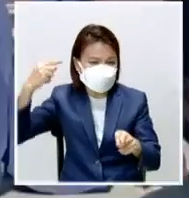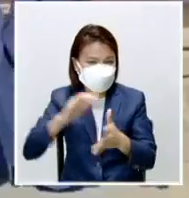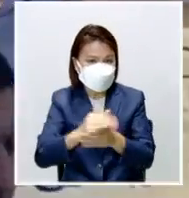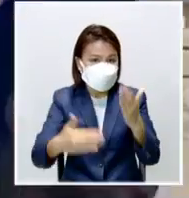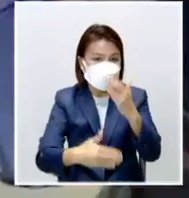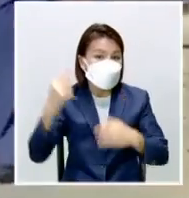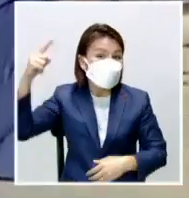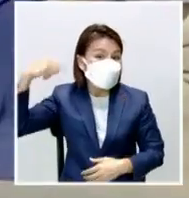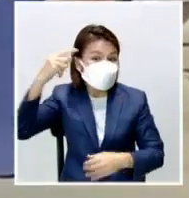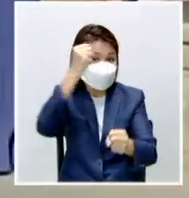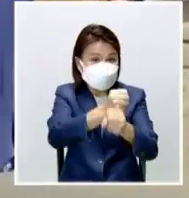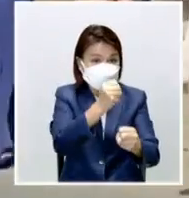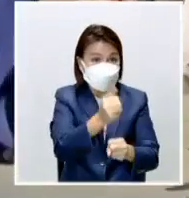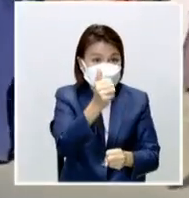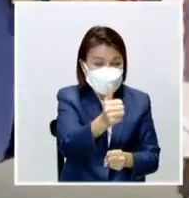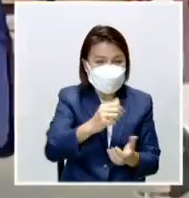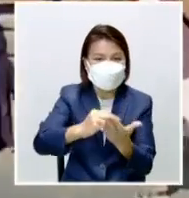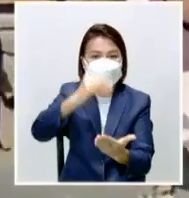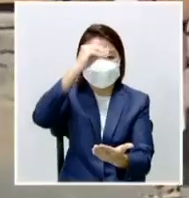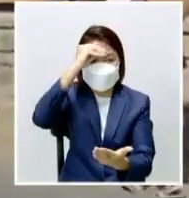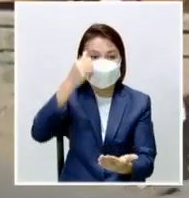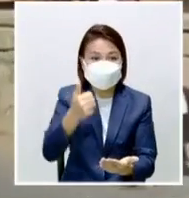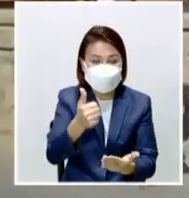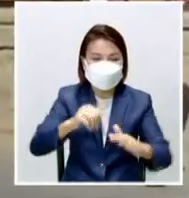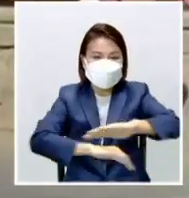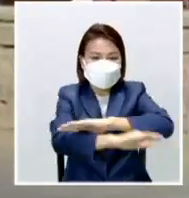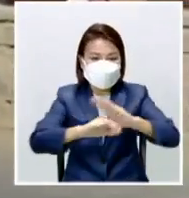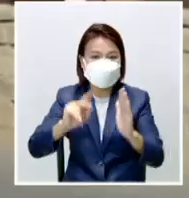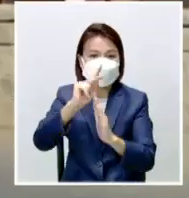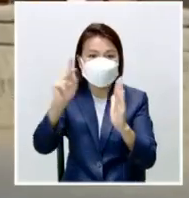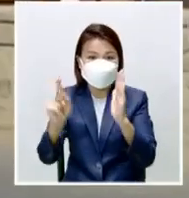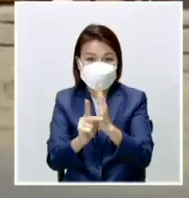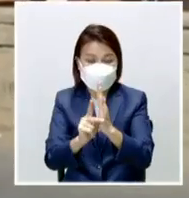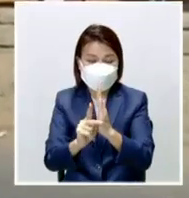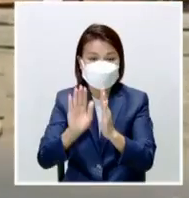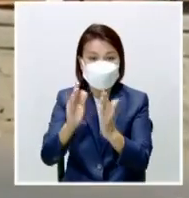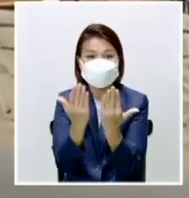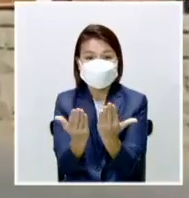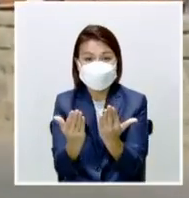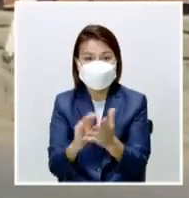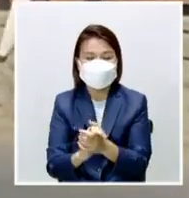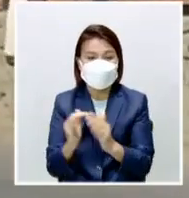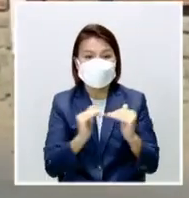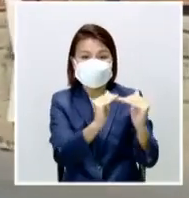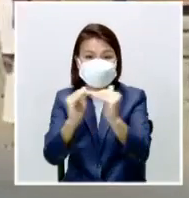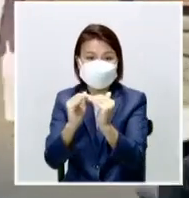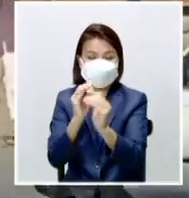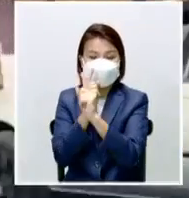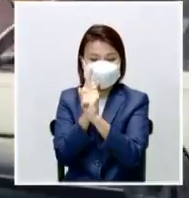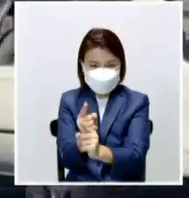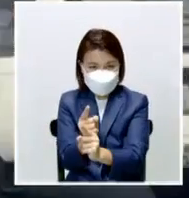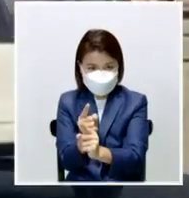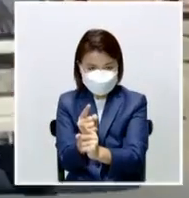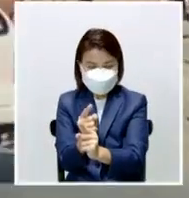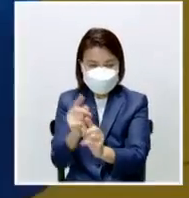หญิงในอัฟกานิสถานทำงานและศึกษาเล่าเรียนบนพื้นฐานของกฎหมายอิสลามและได้รับสิทธิทุกอย่างภายในหลักการของอิสลามค่ะ